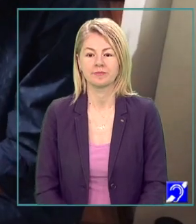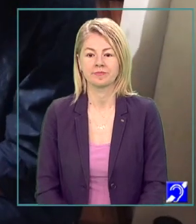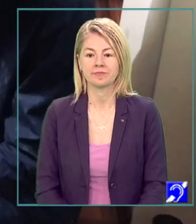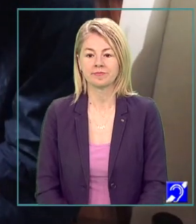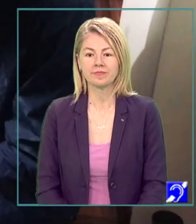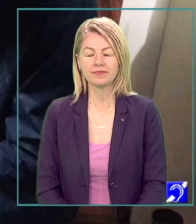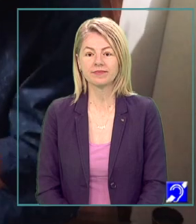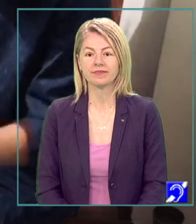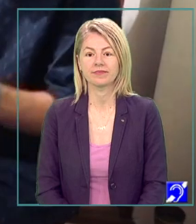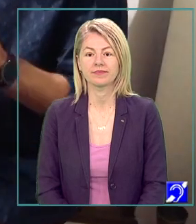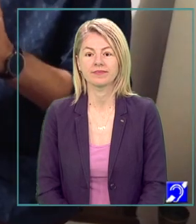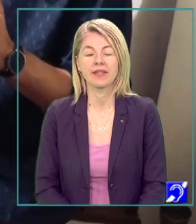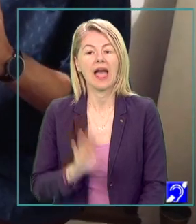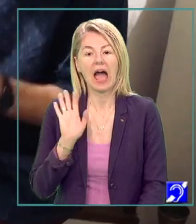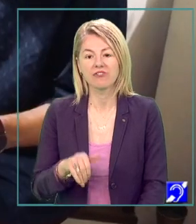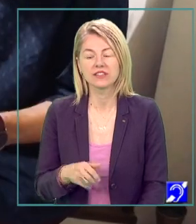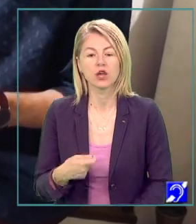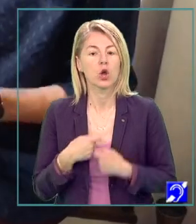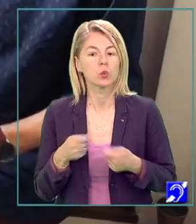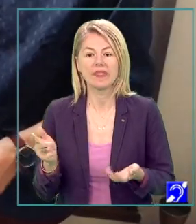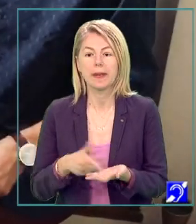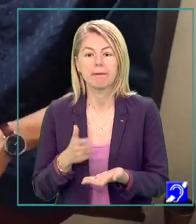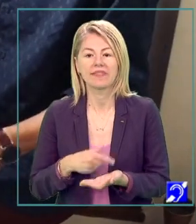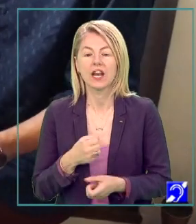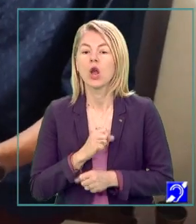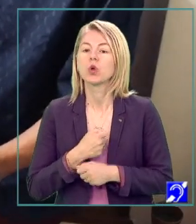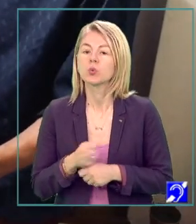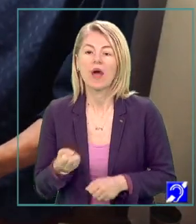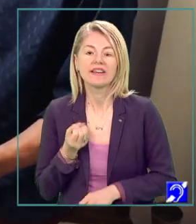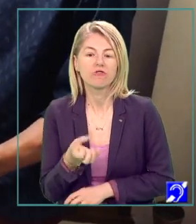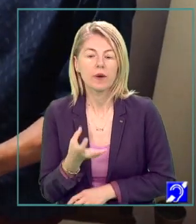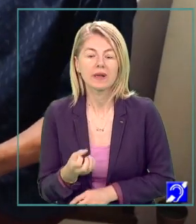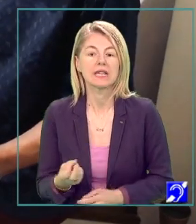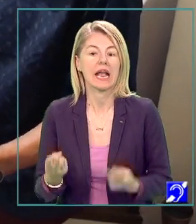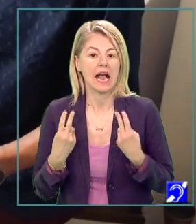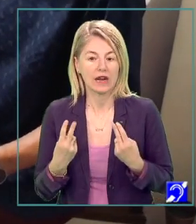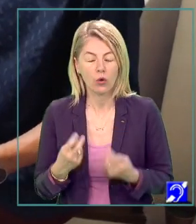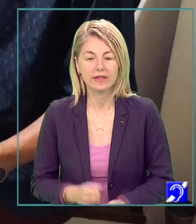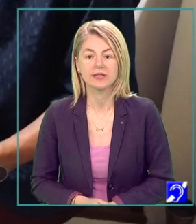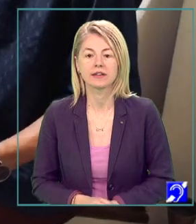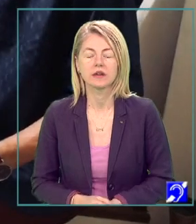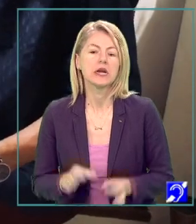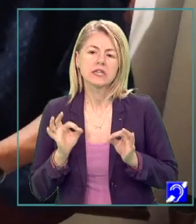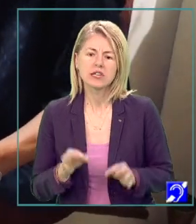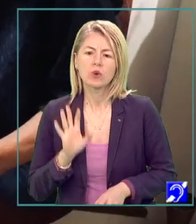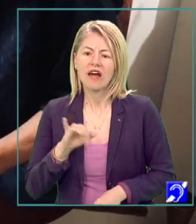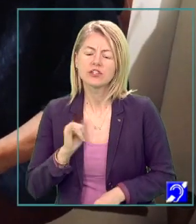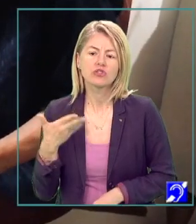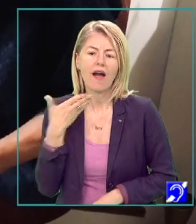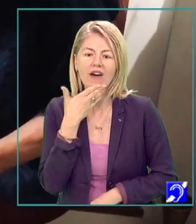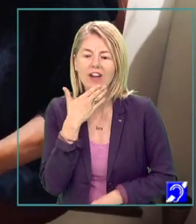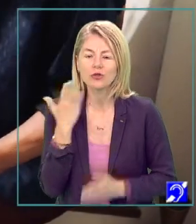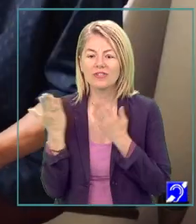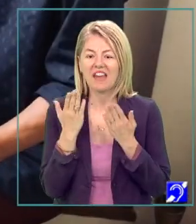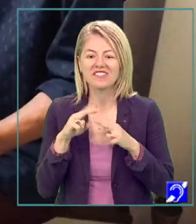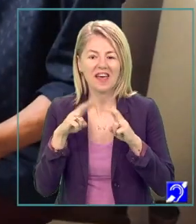ale bacalaureatului. Aveți toate materiile și toate informațiile care contează. Sigur că aveți și avantajul de a învăța